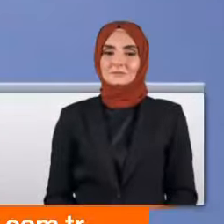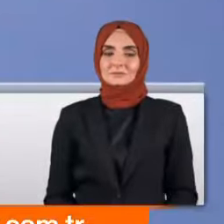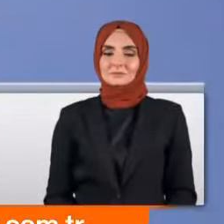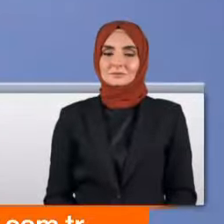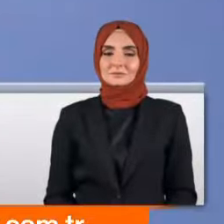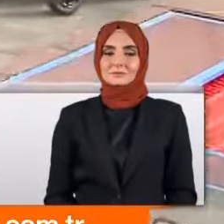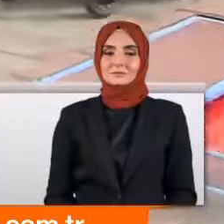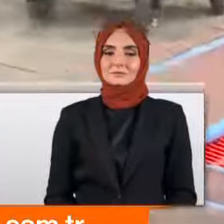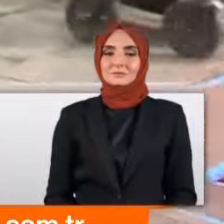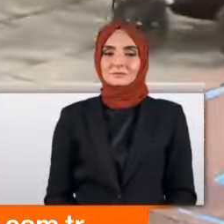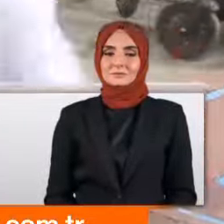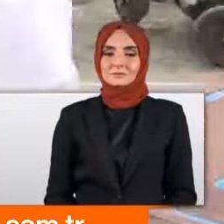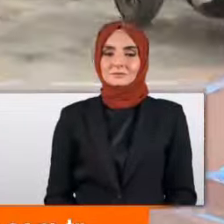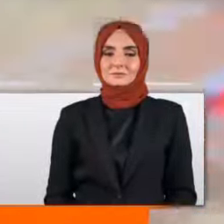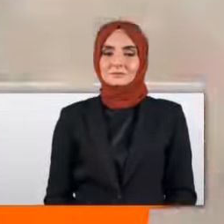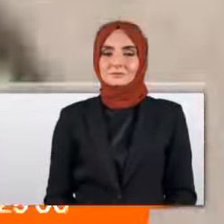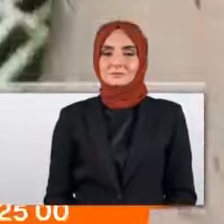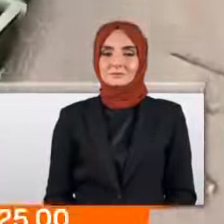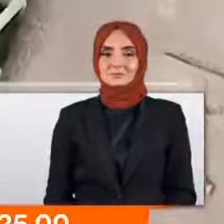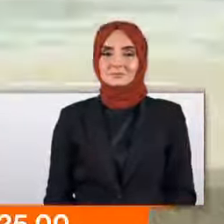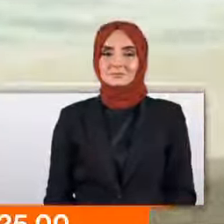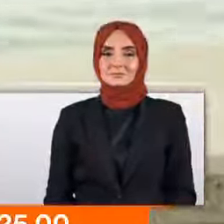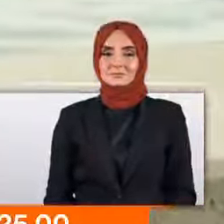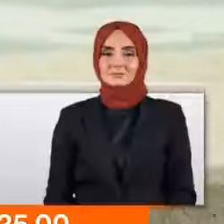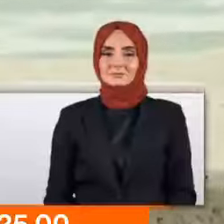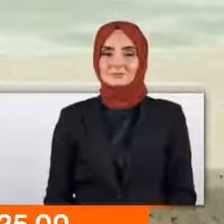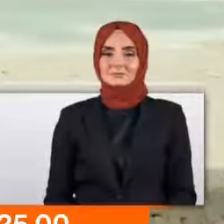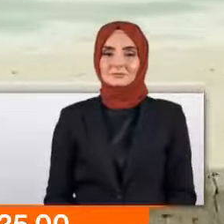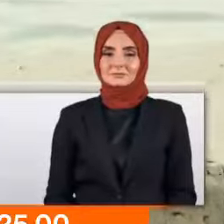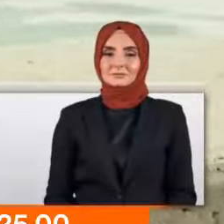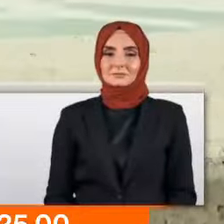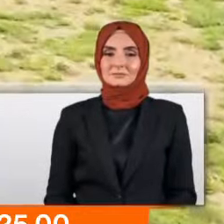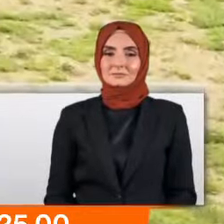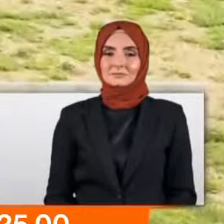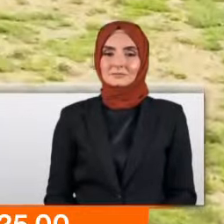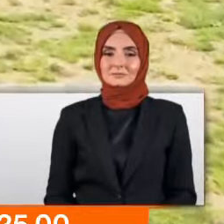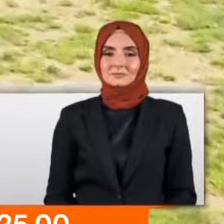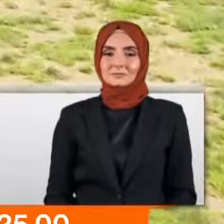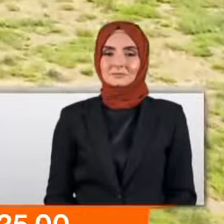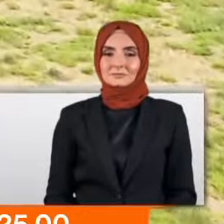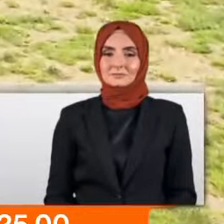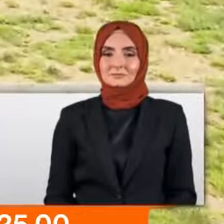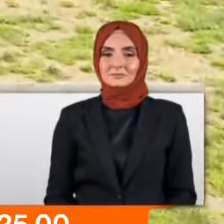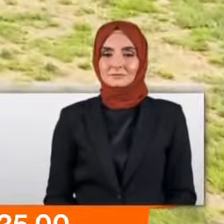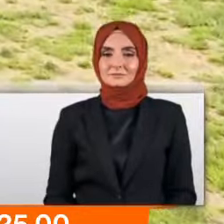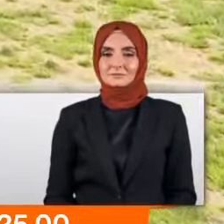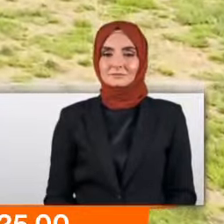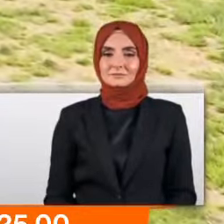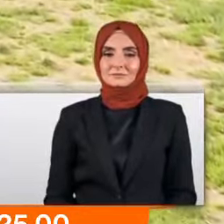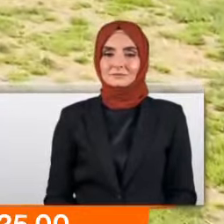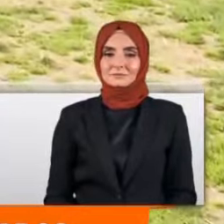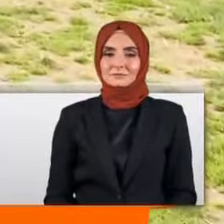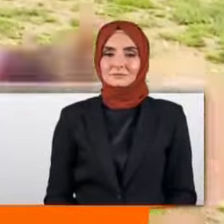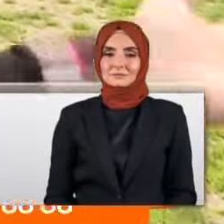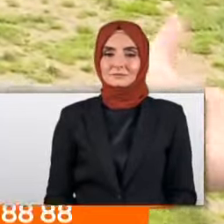Zıp zıp zıplıyorsun. Evet. Normal şartlarda böyle alışık değiliz. Şu an